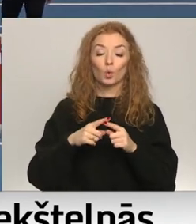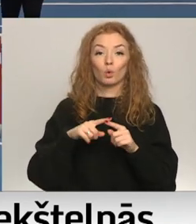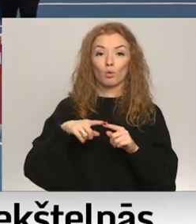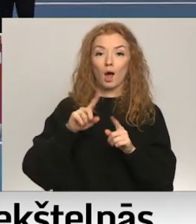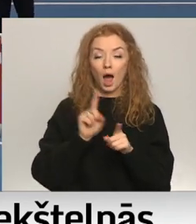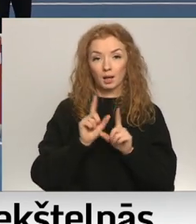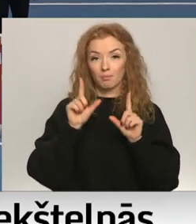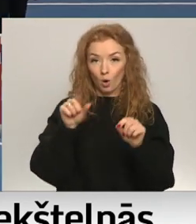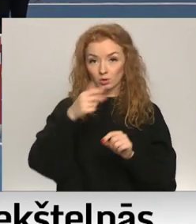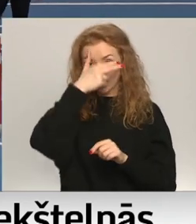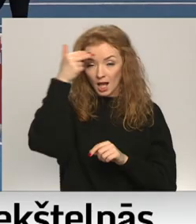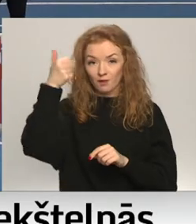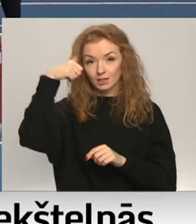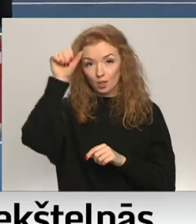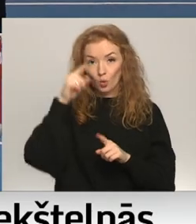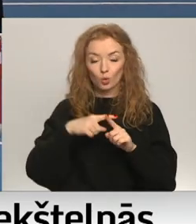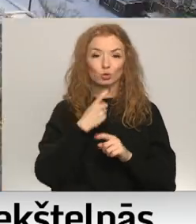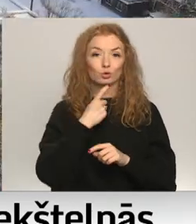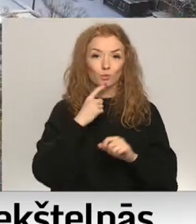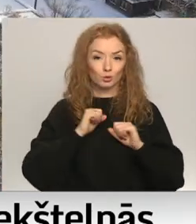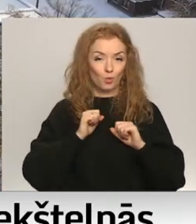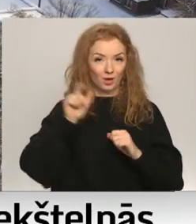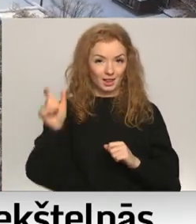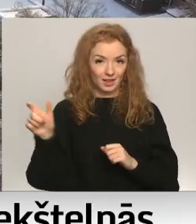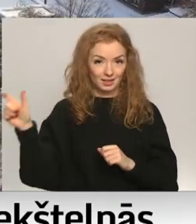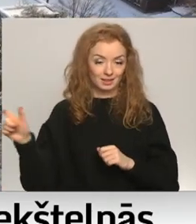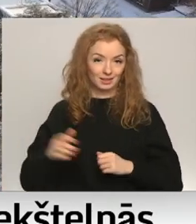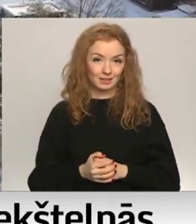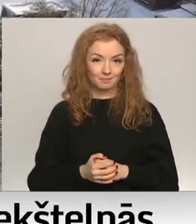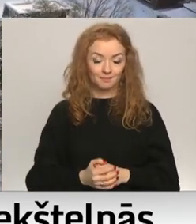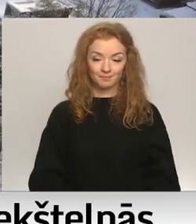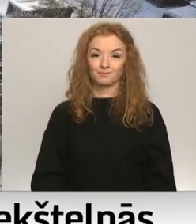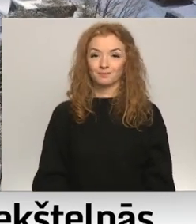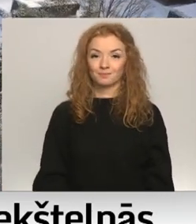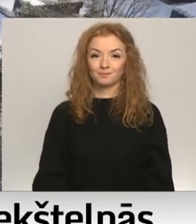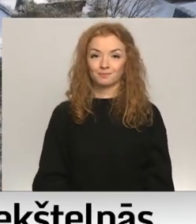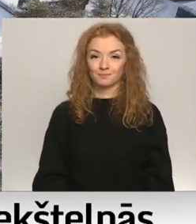trenēties brauks arī Lietuvas, Igaunijas un Somijas sportisti. Lotārs Zariņš, RTV.